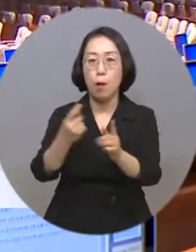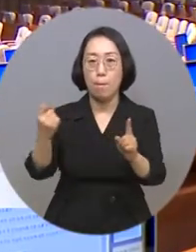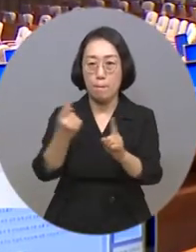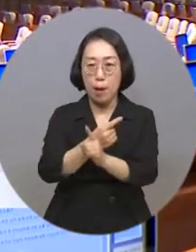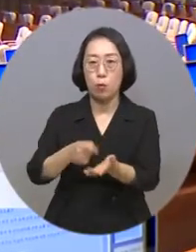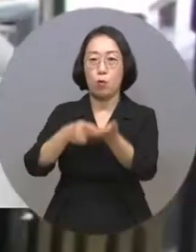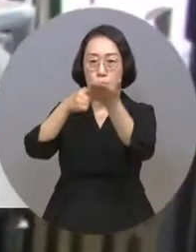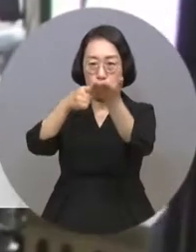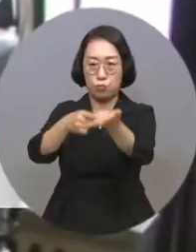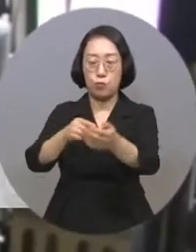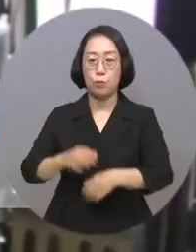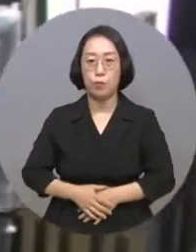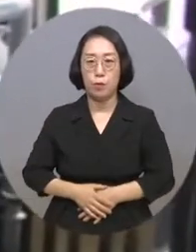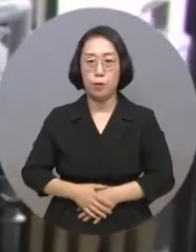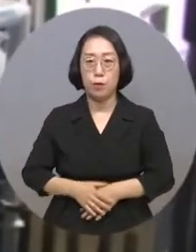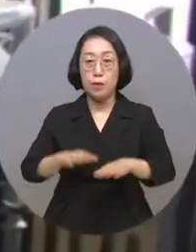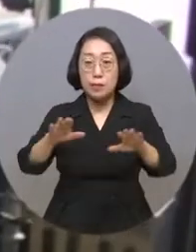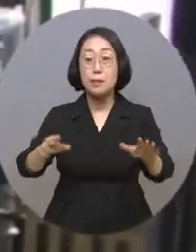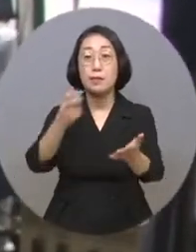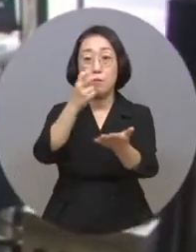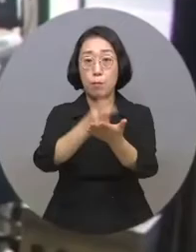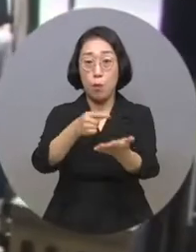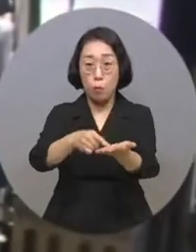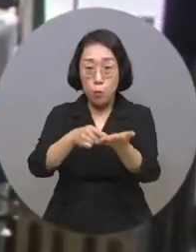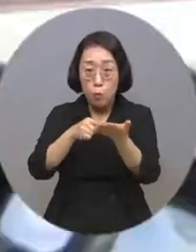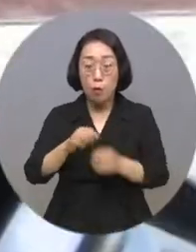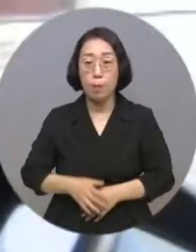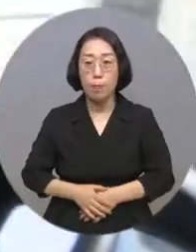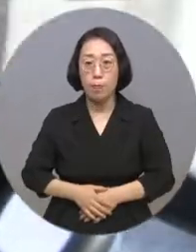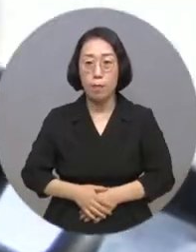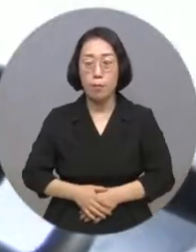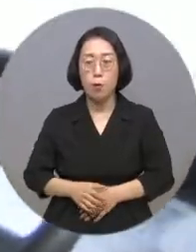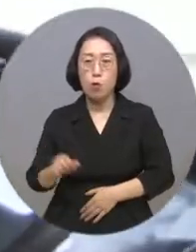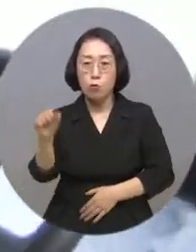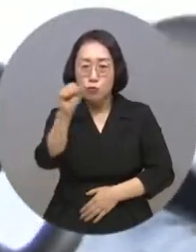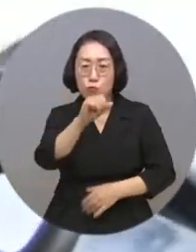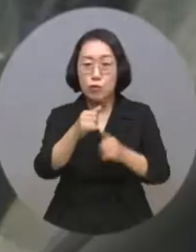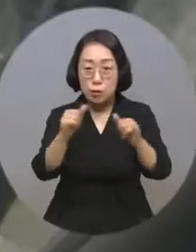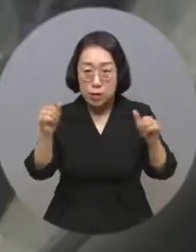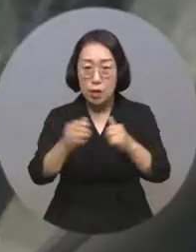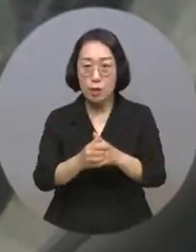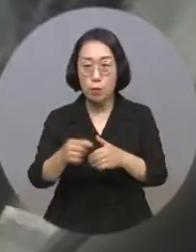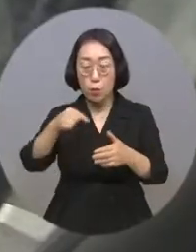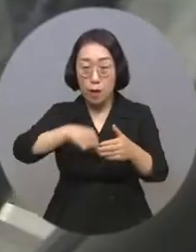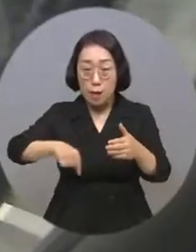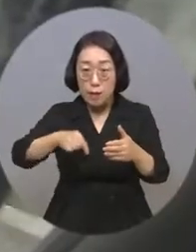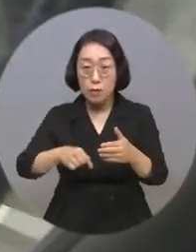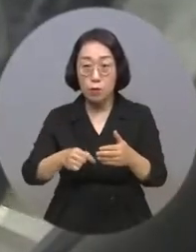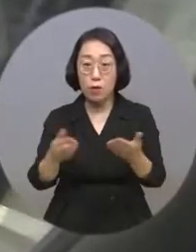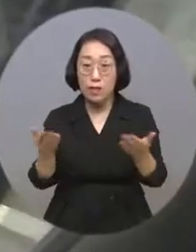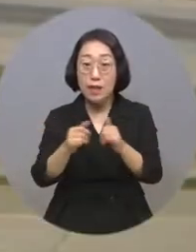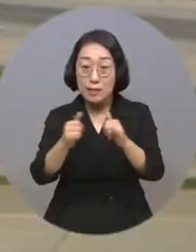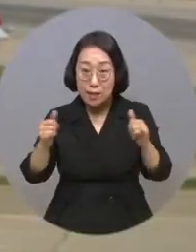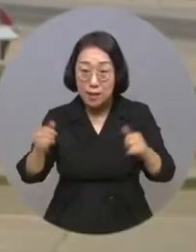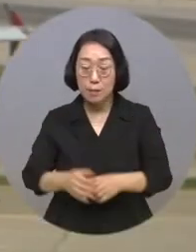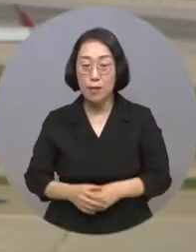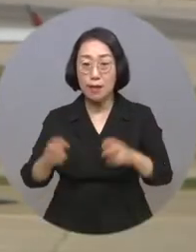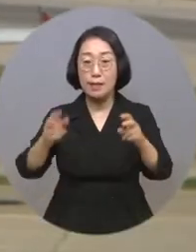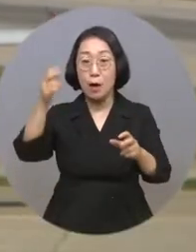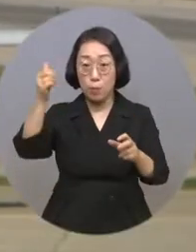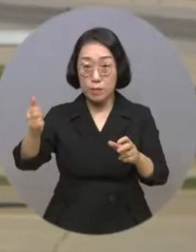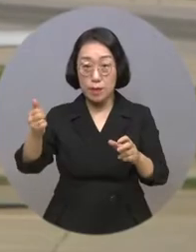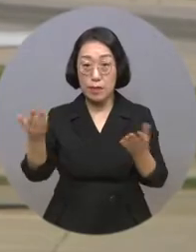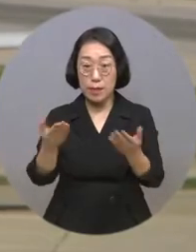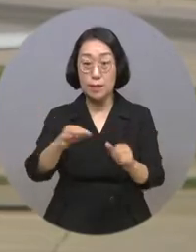했습니다 현행 교통약자 법은 특별 교통수단을 운행하는 원 전자와 절도나 비행기의 사업주가 승무원을